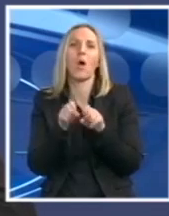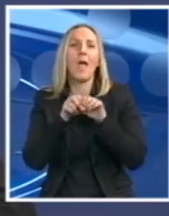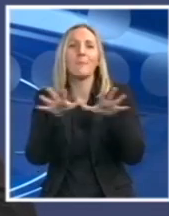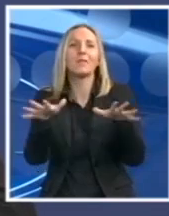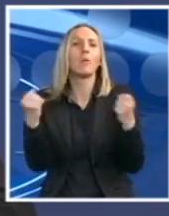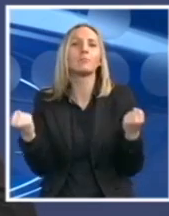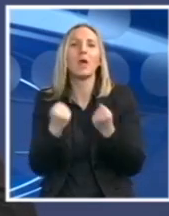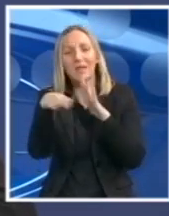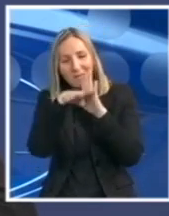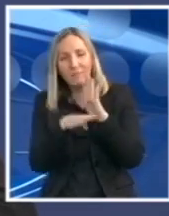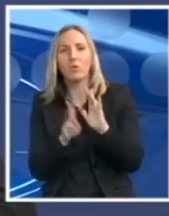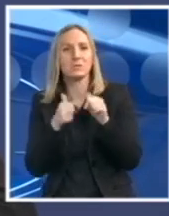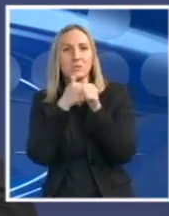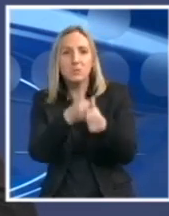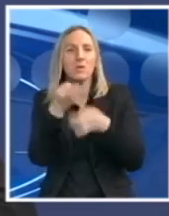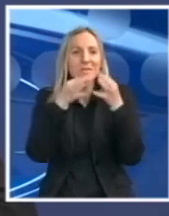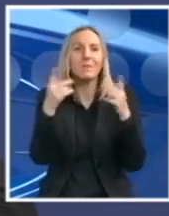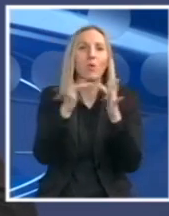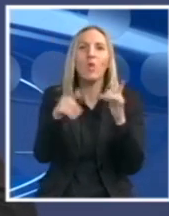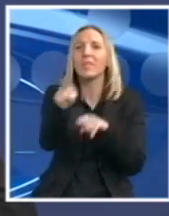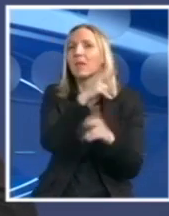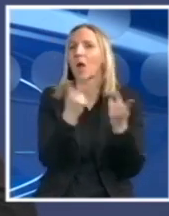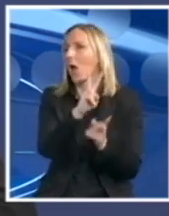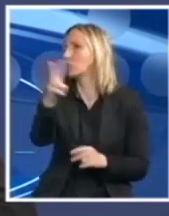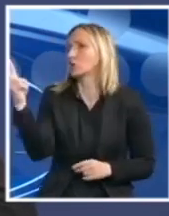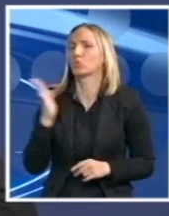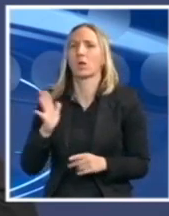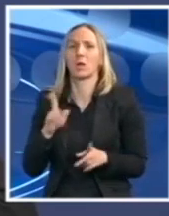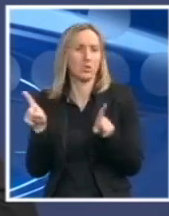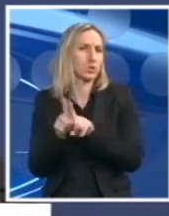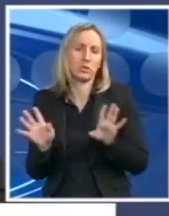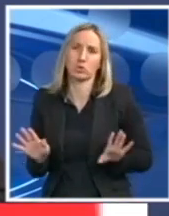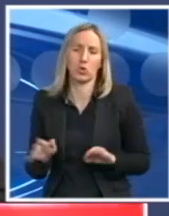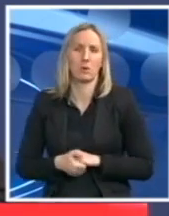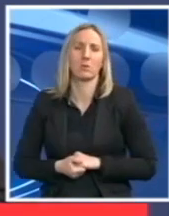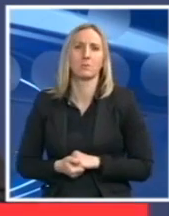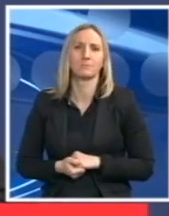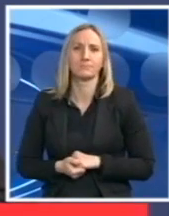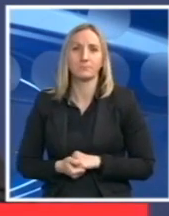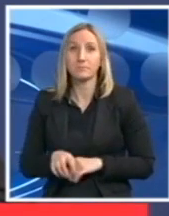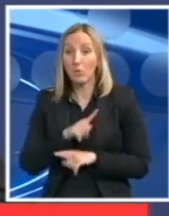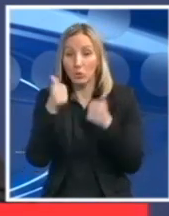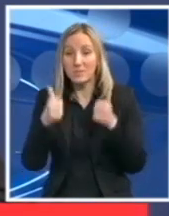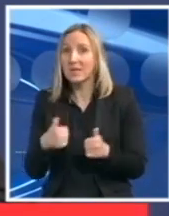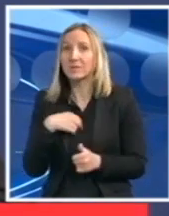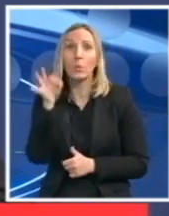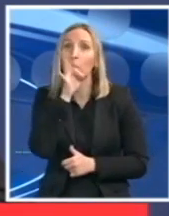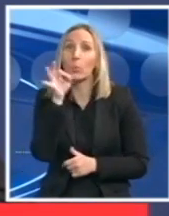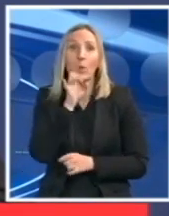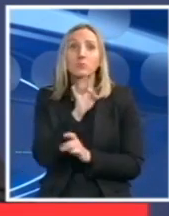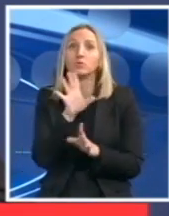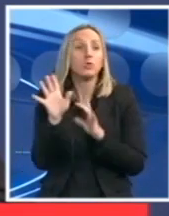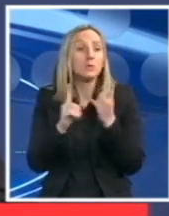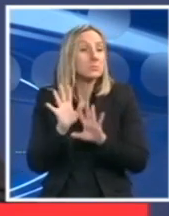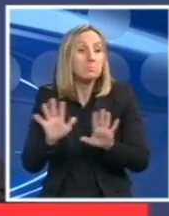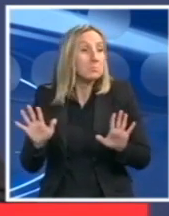epidemiološka u smislu ispitivanja kontakta kao i za sve ostale građane. Mi za sada nismo imali situaciju